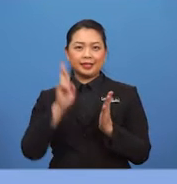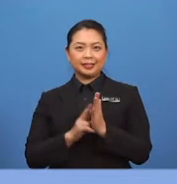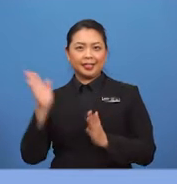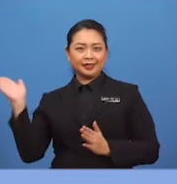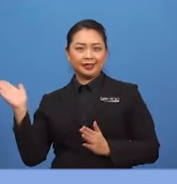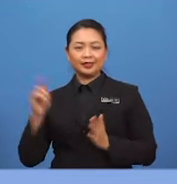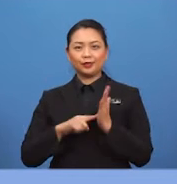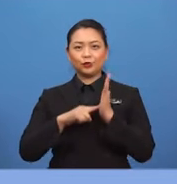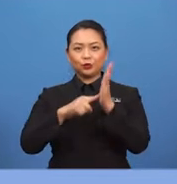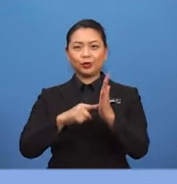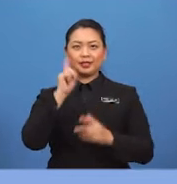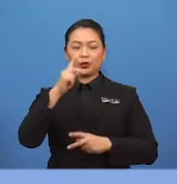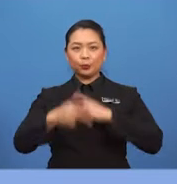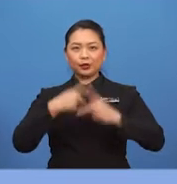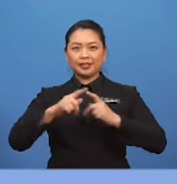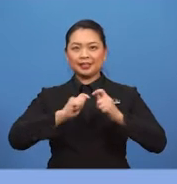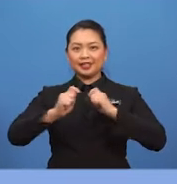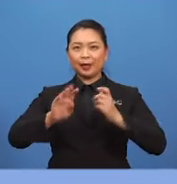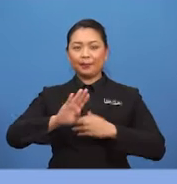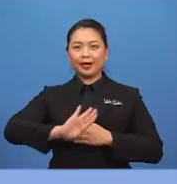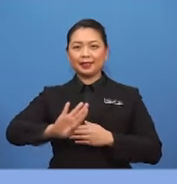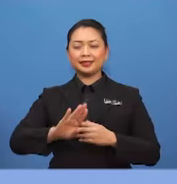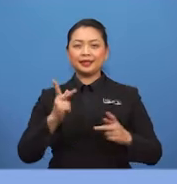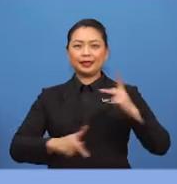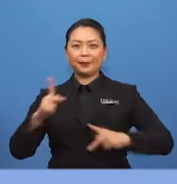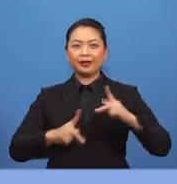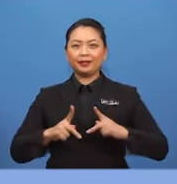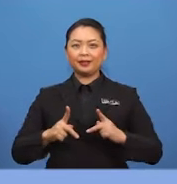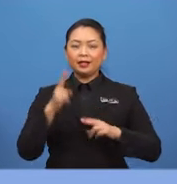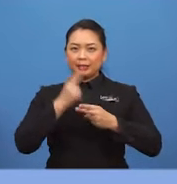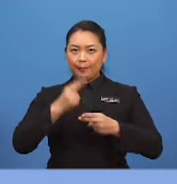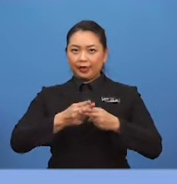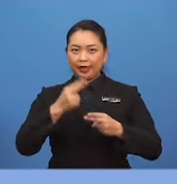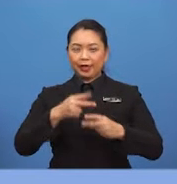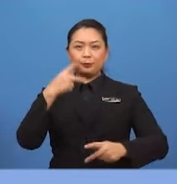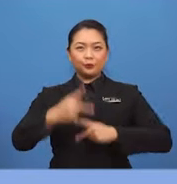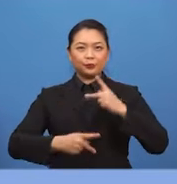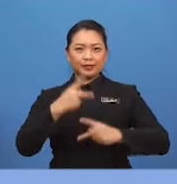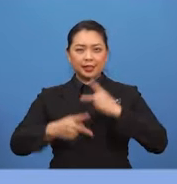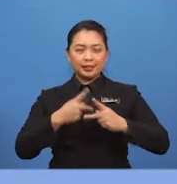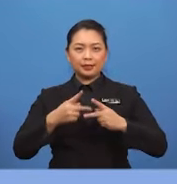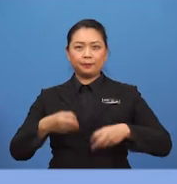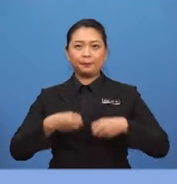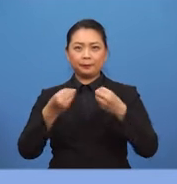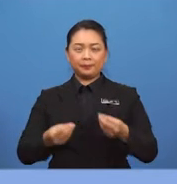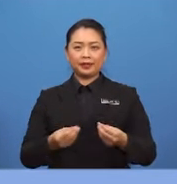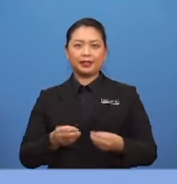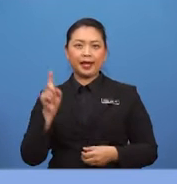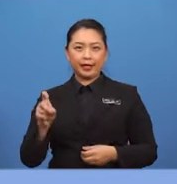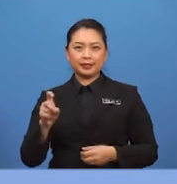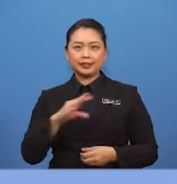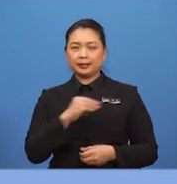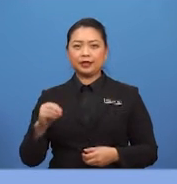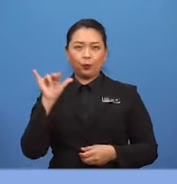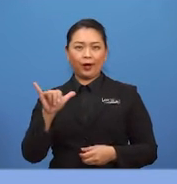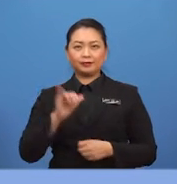Rajah menunjukkan suatu proses tindak balas kimia. Namakan proses